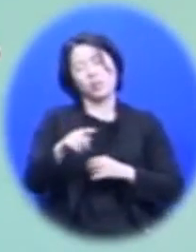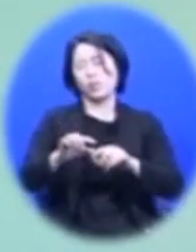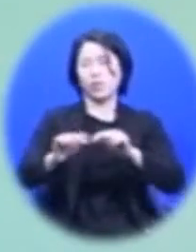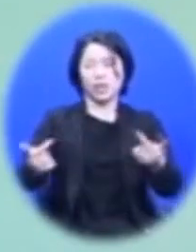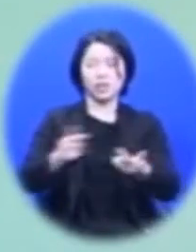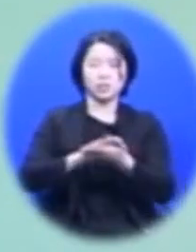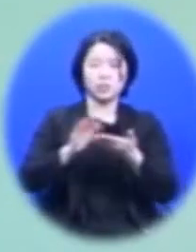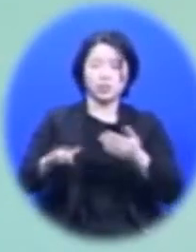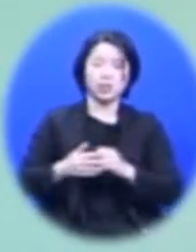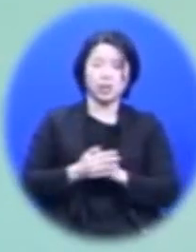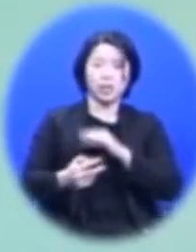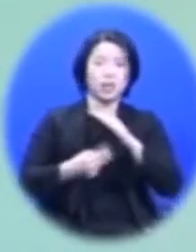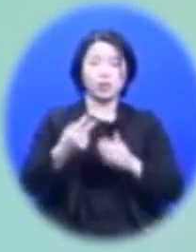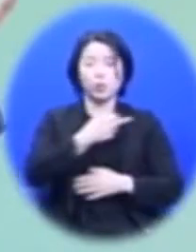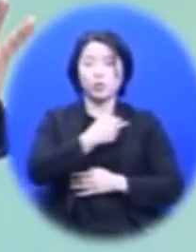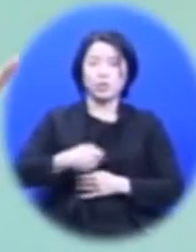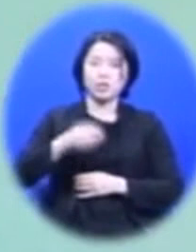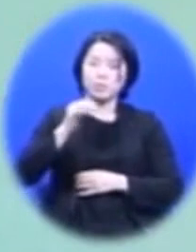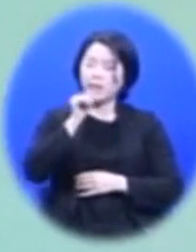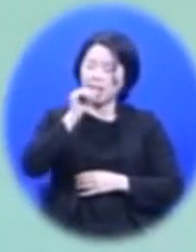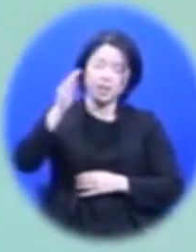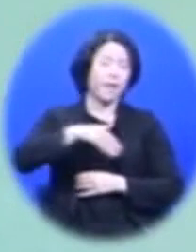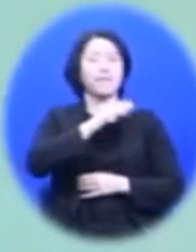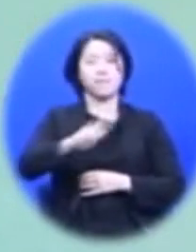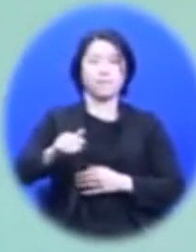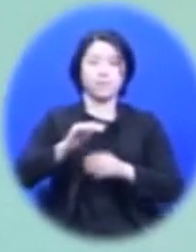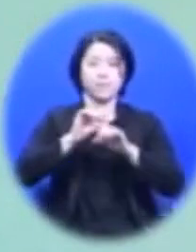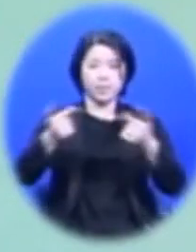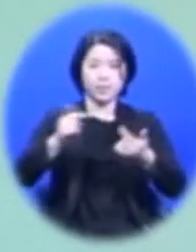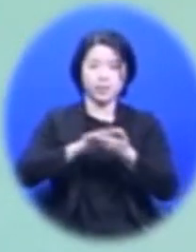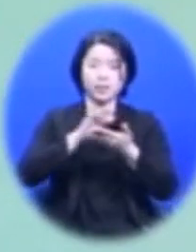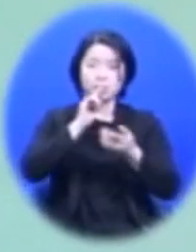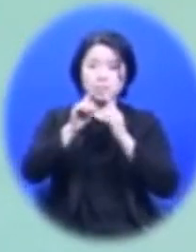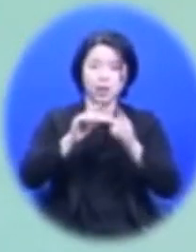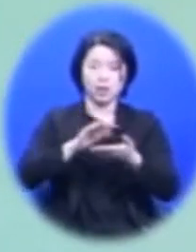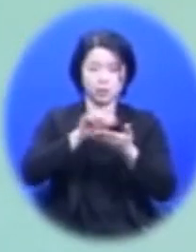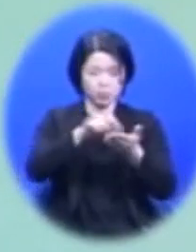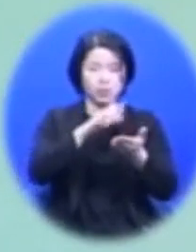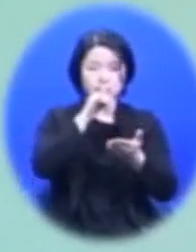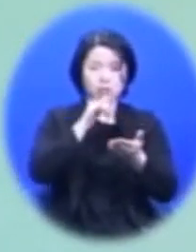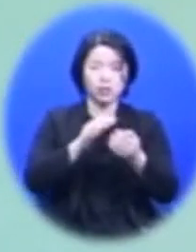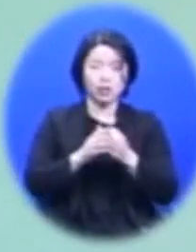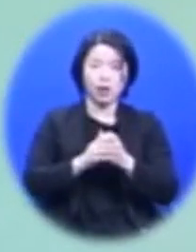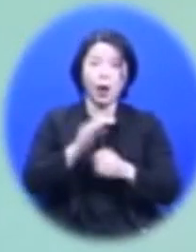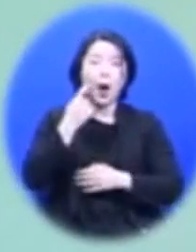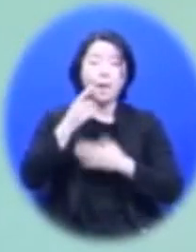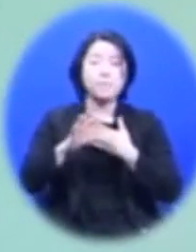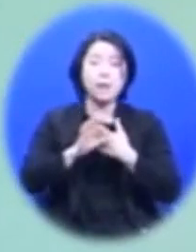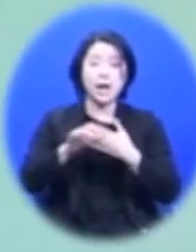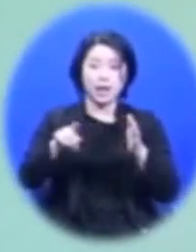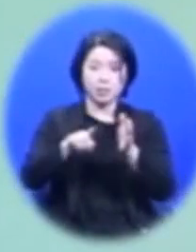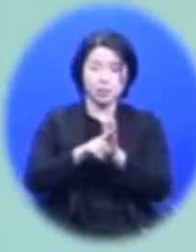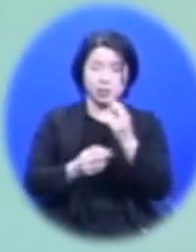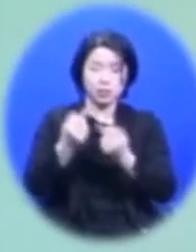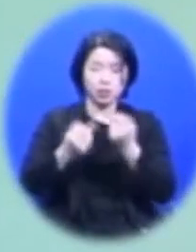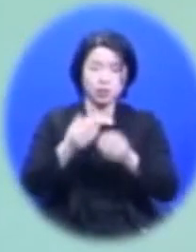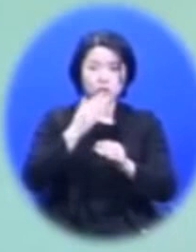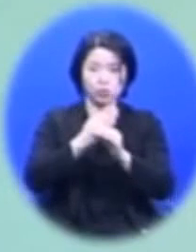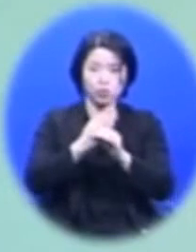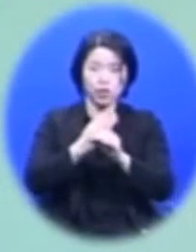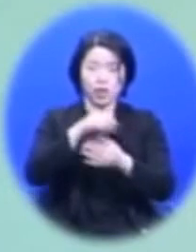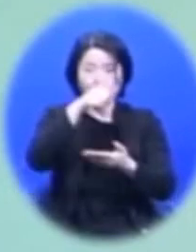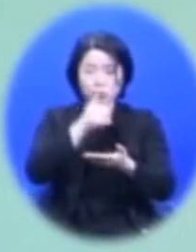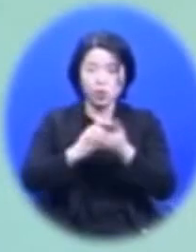거예요. 요한사도는 이건 절대 아니라는 거예요. 만약에 믿음의 형제 중에 누가 죄짓는 사람을